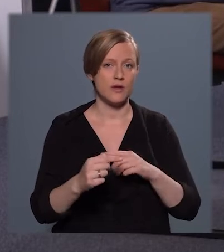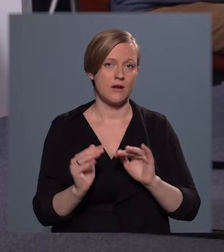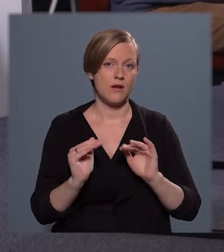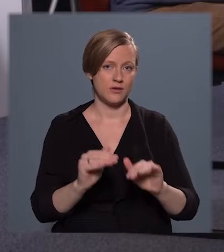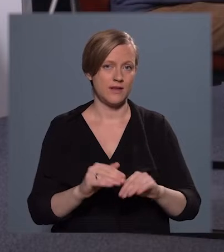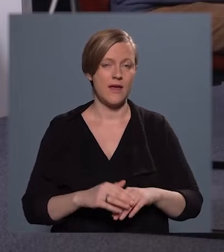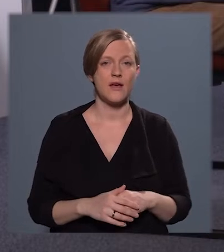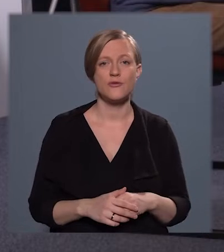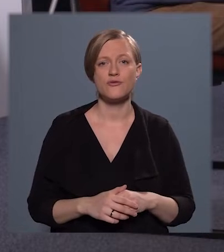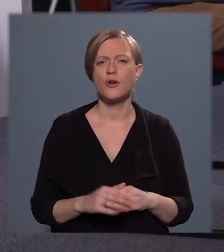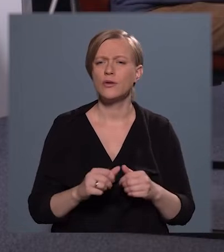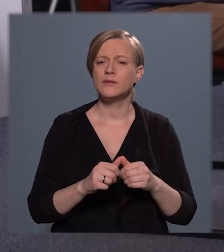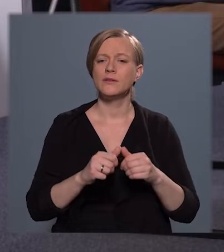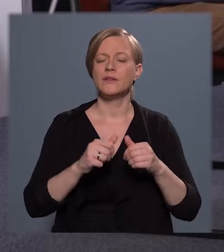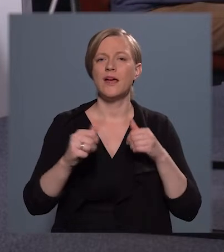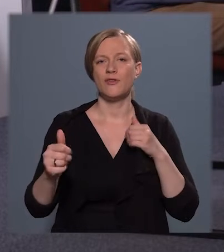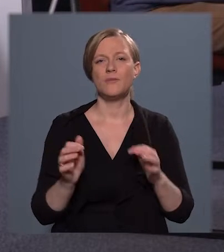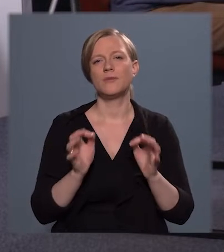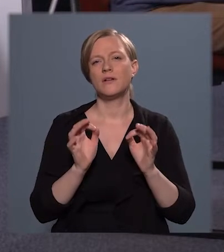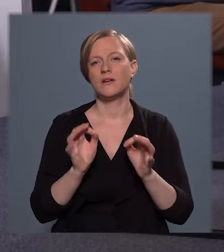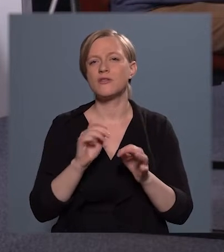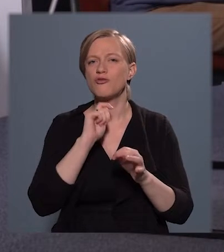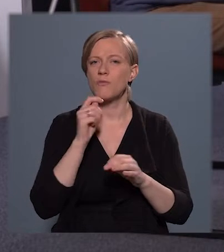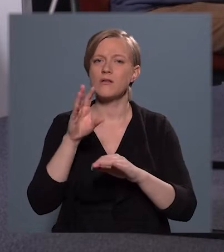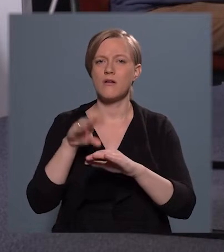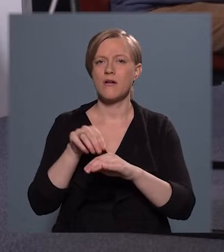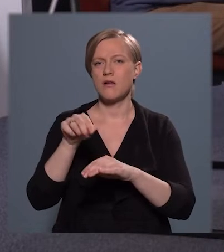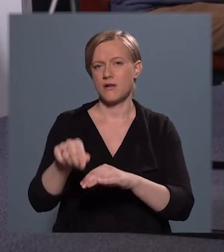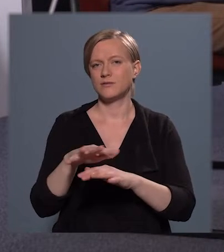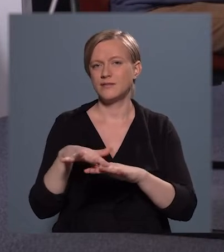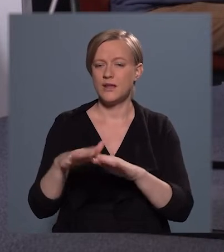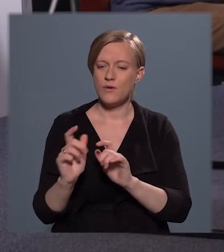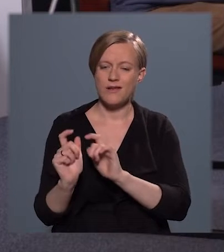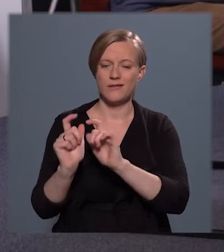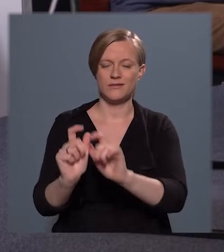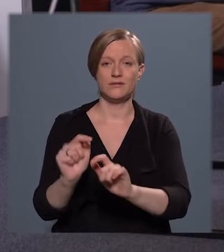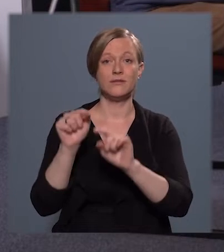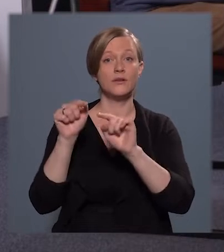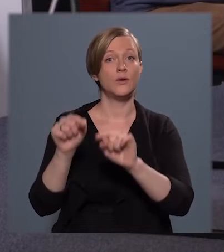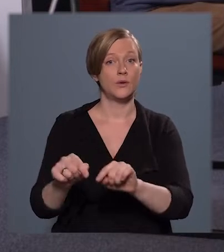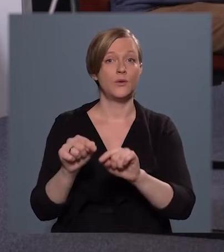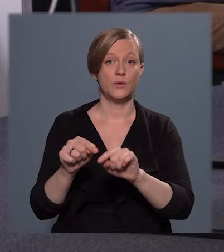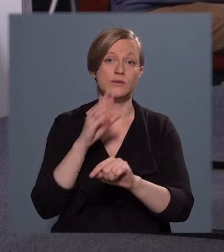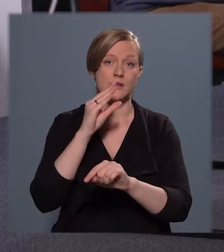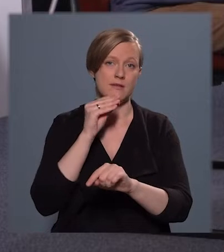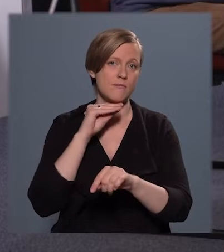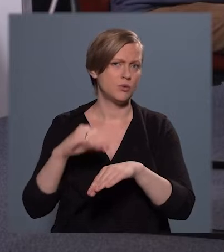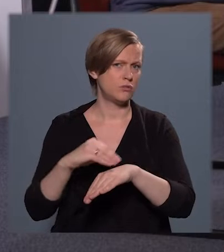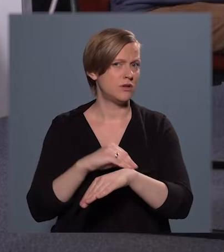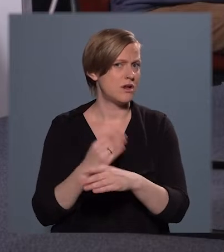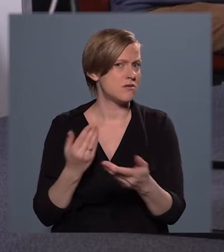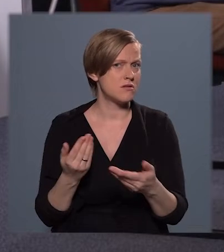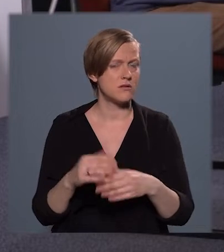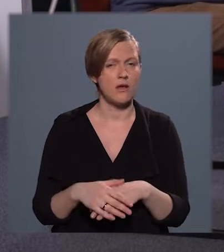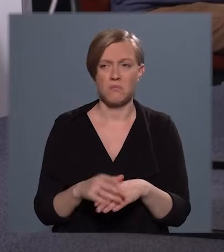hatása. Ahogy távolodunk és a klasszikusan magyar rakta területekre értünk, ott az ember úgy érezte,